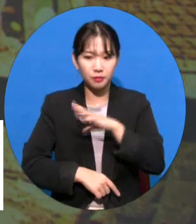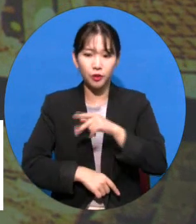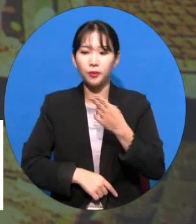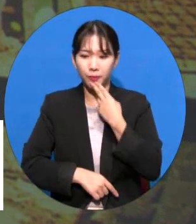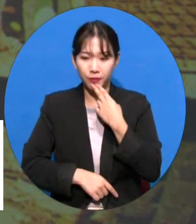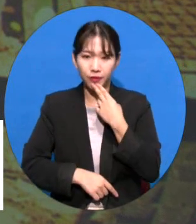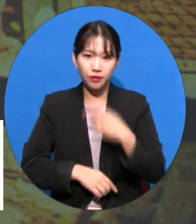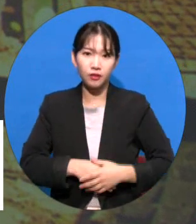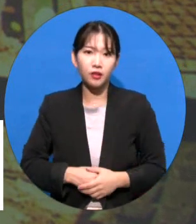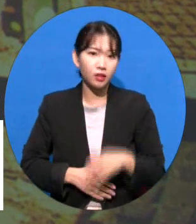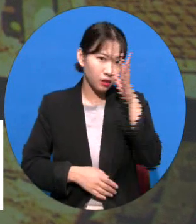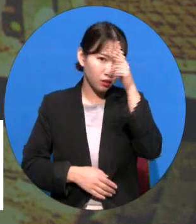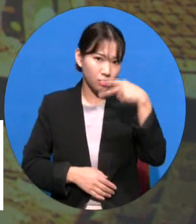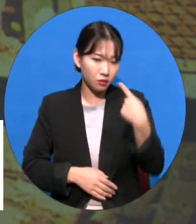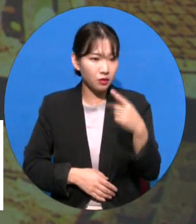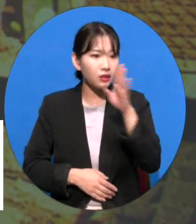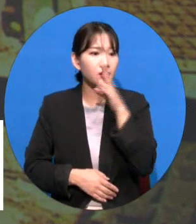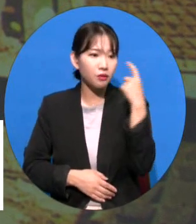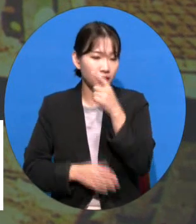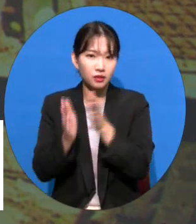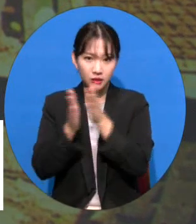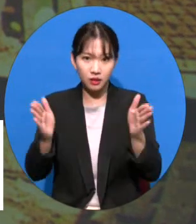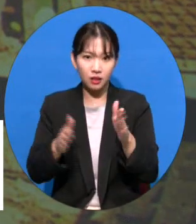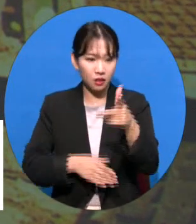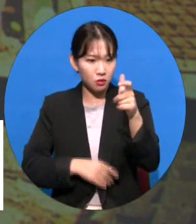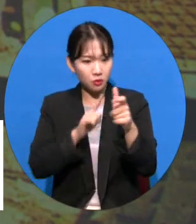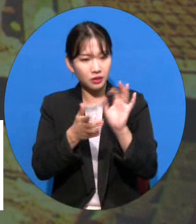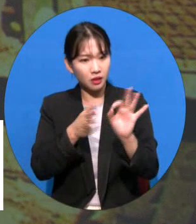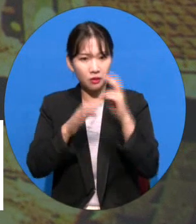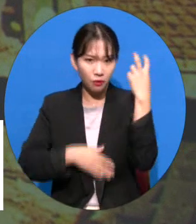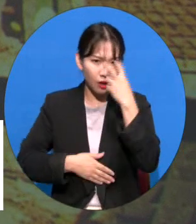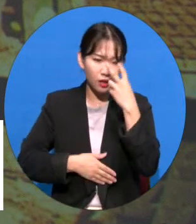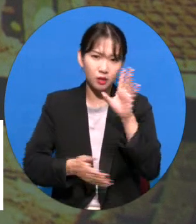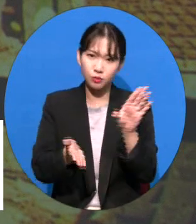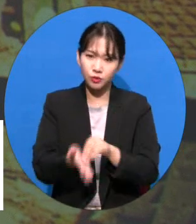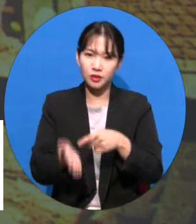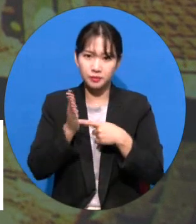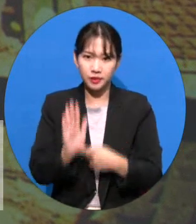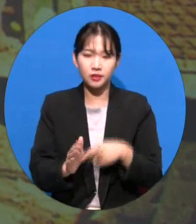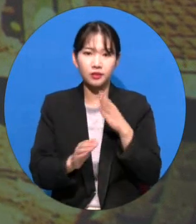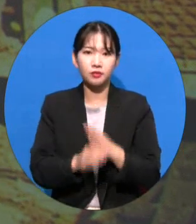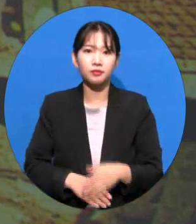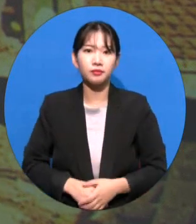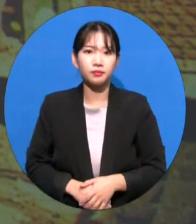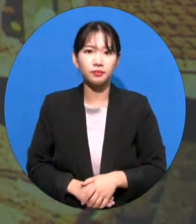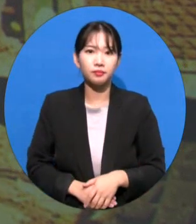없는 상태였고, 경찰도 사실 확인에 나서는 등 총포 사용 관리에 허점을 드러내고 있습니다. 김윤